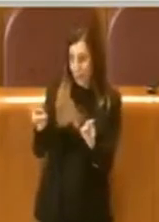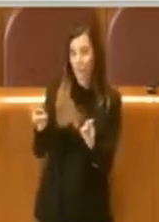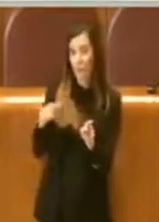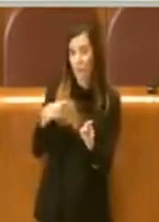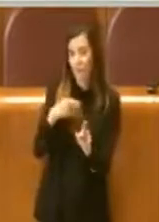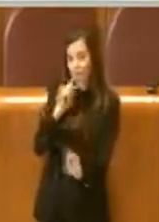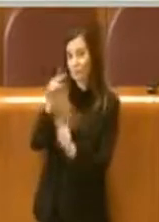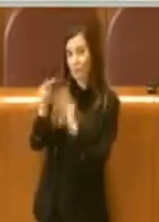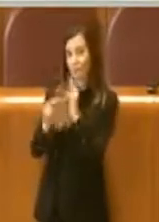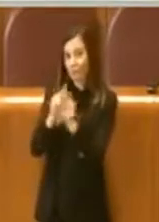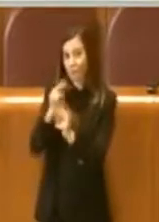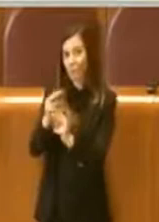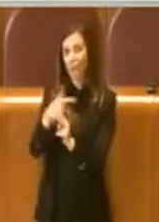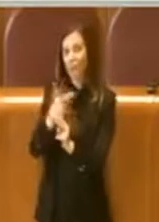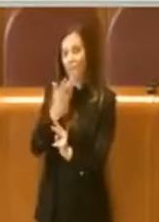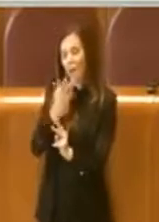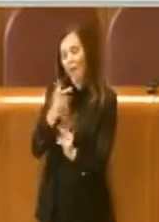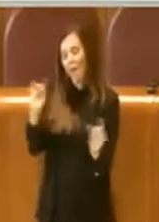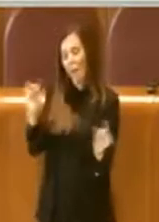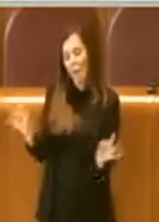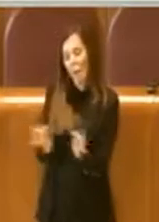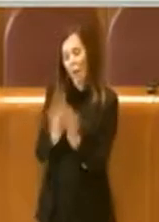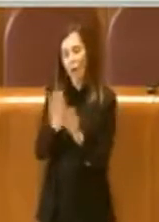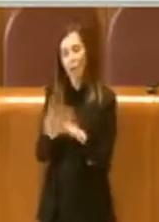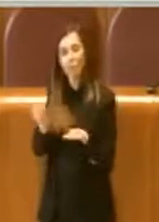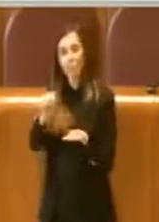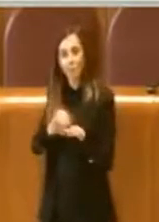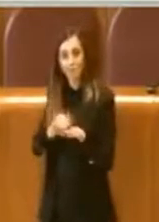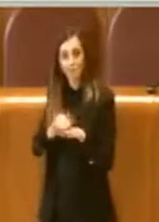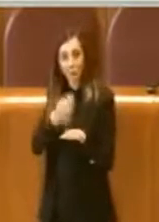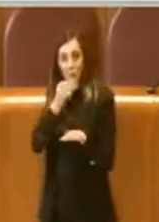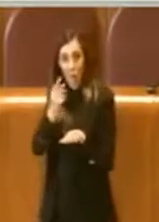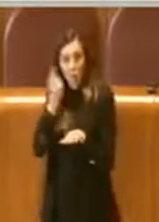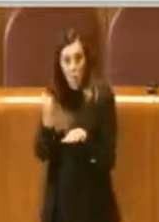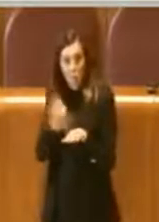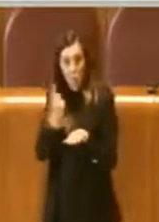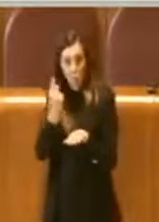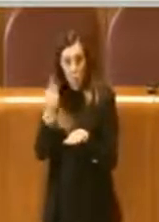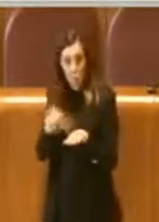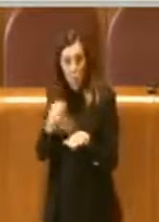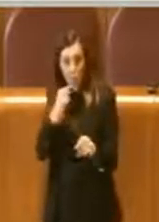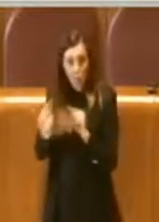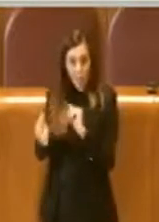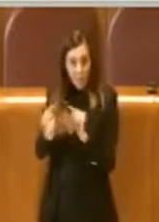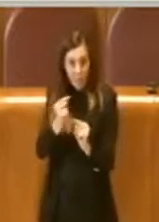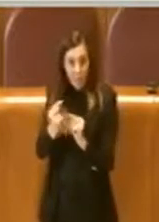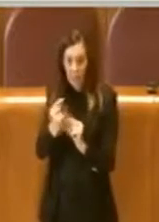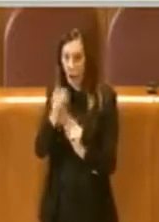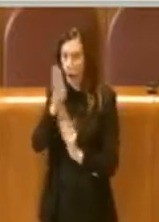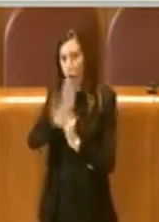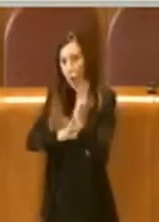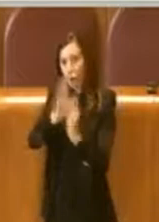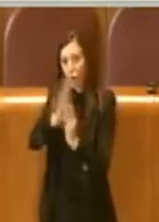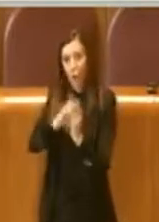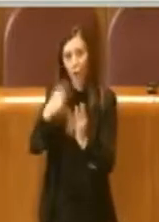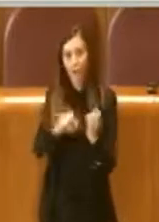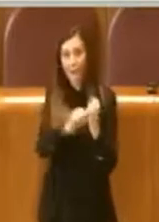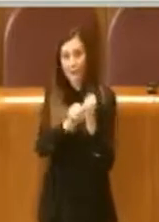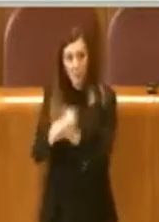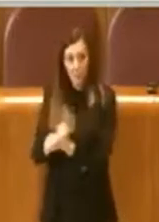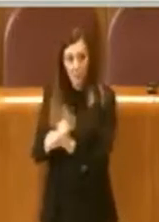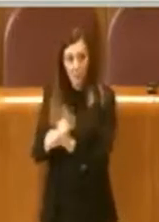avere un'occasione in più, e non sarà l'unica, di dibattito e di confronto con le